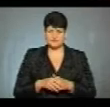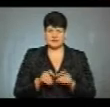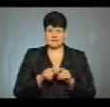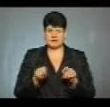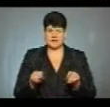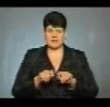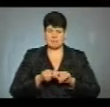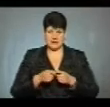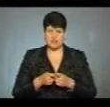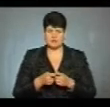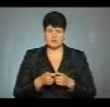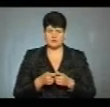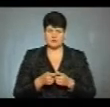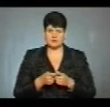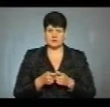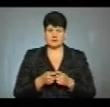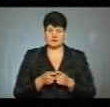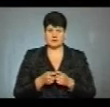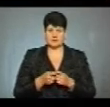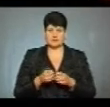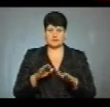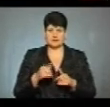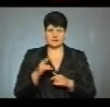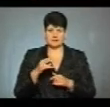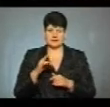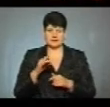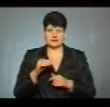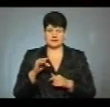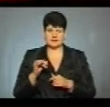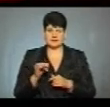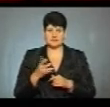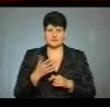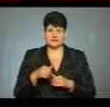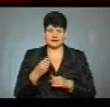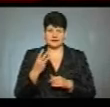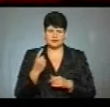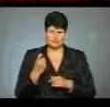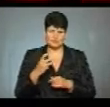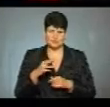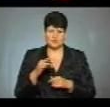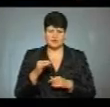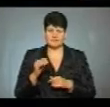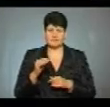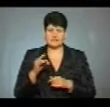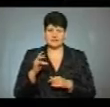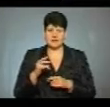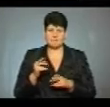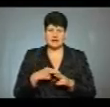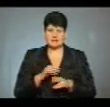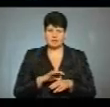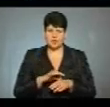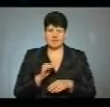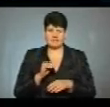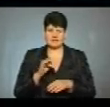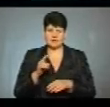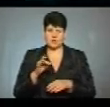відкритий перелом, підозрювано внутрішню кровотечу, дали 1 грам тероксальної кислоти, 100 мікрограм фентанілу для обезболення і